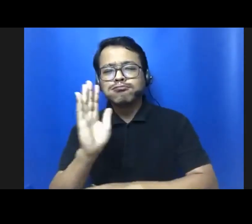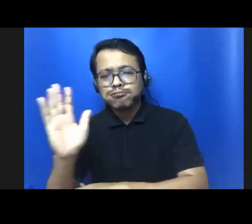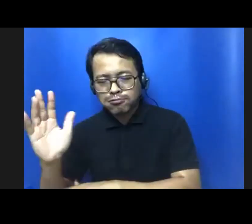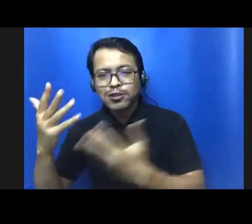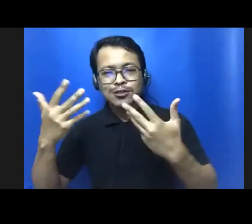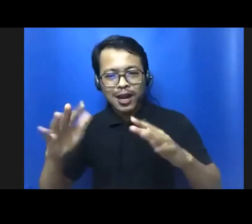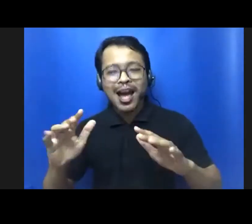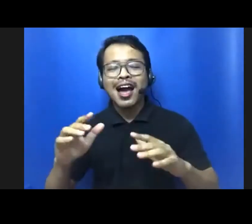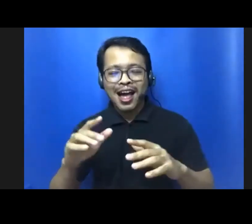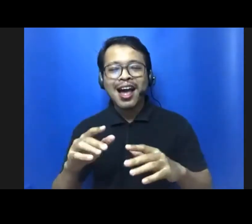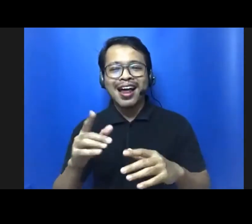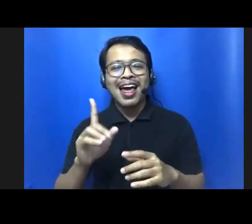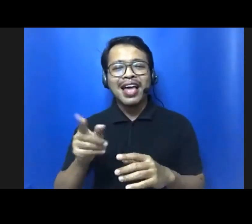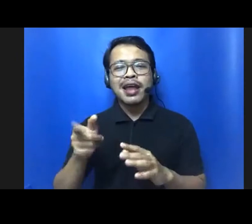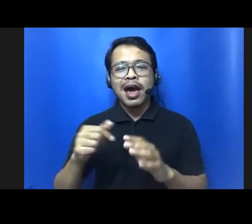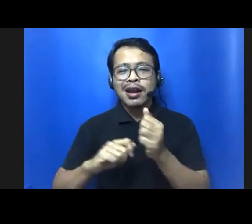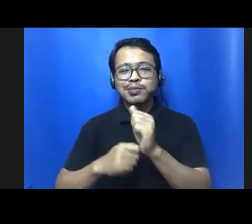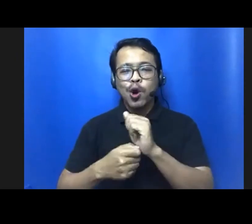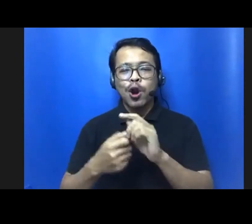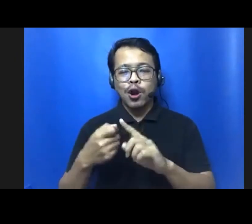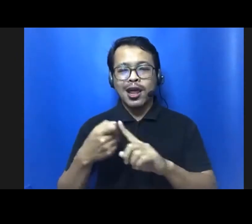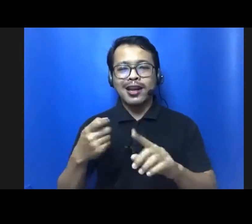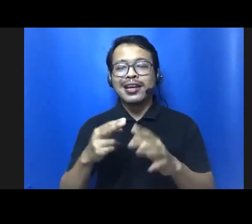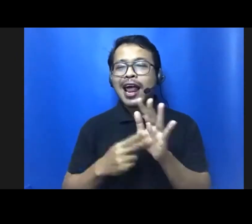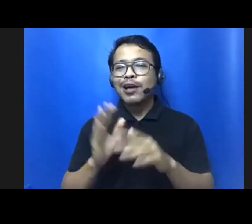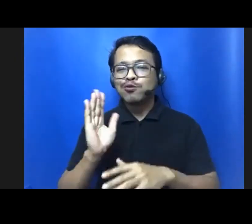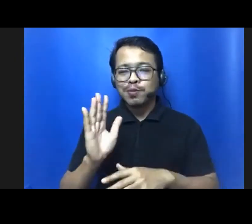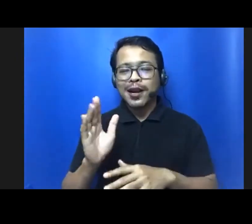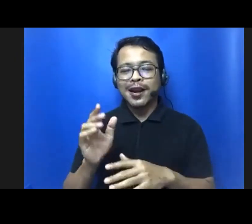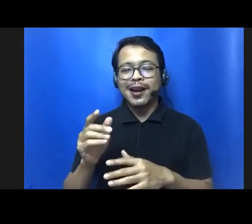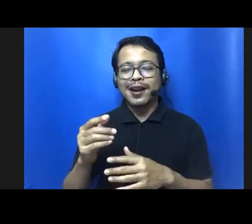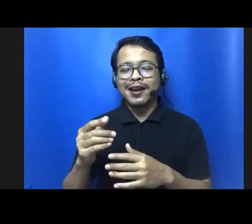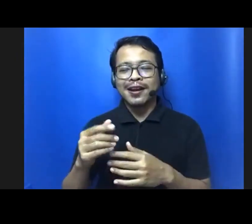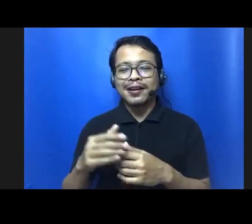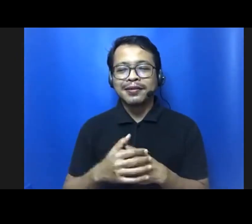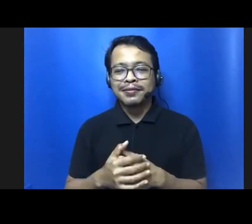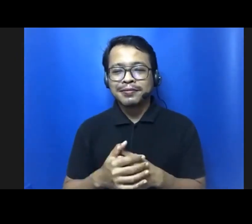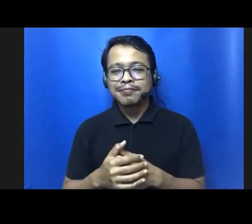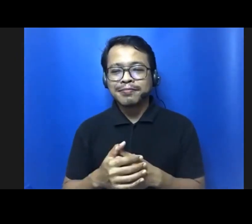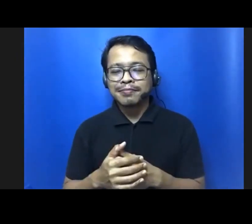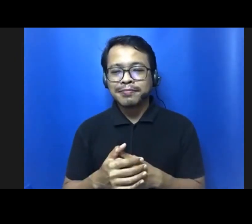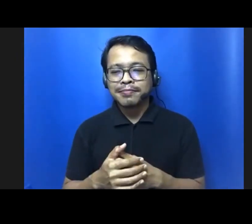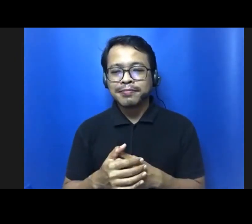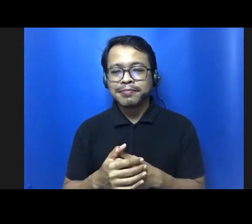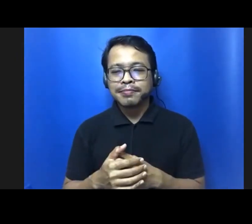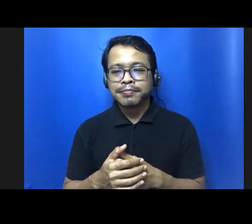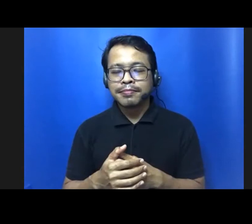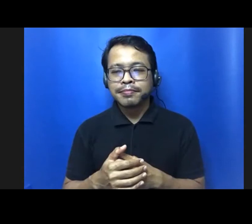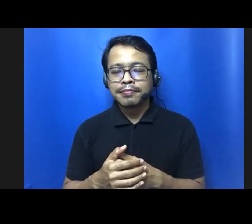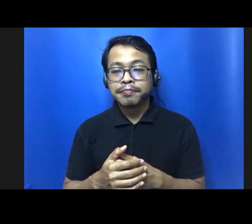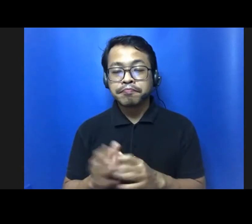oleh satu orang narasumber yang sudah hadir bersama kita siang hari ini.